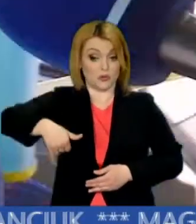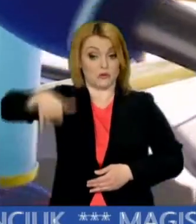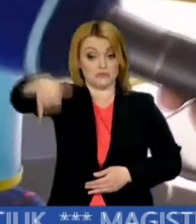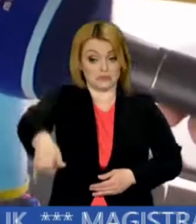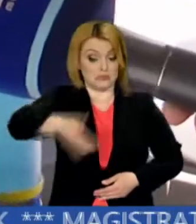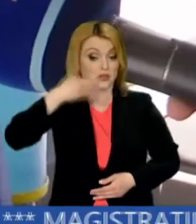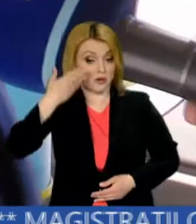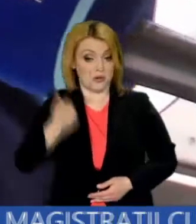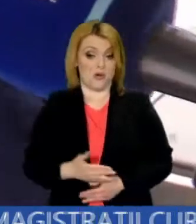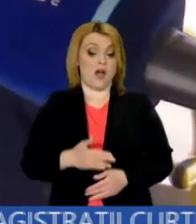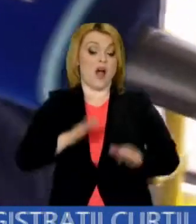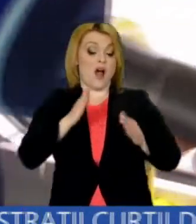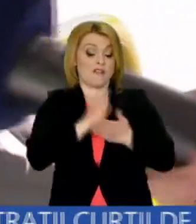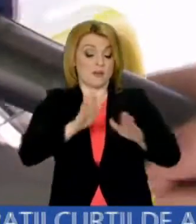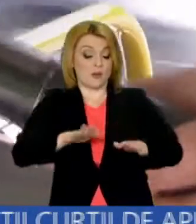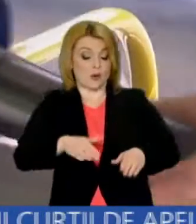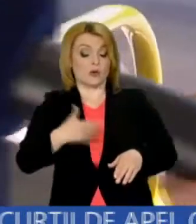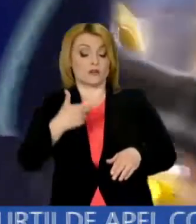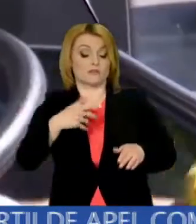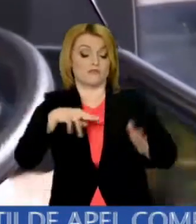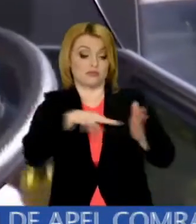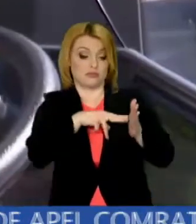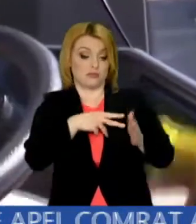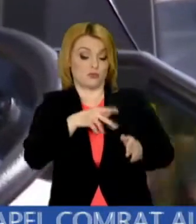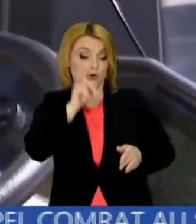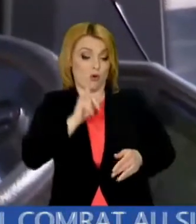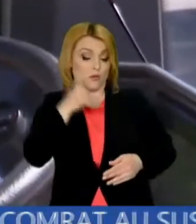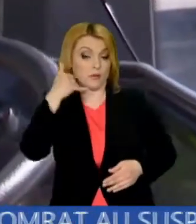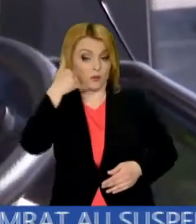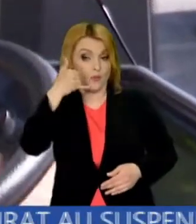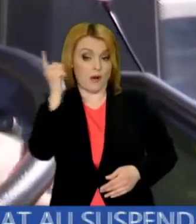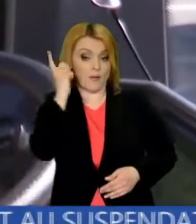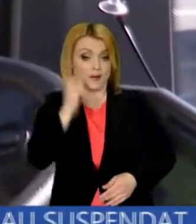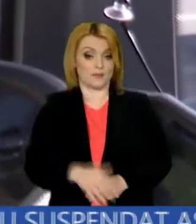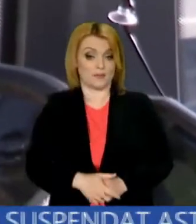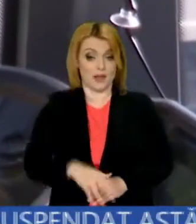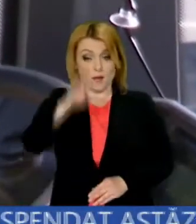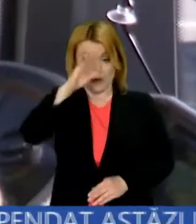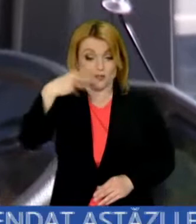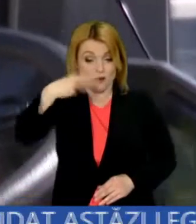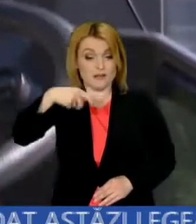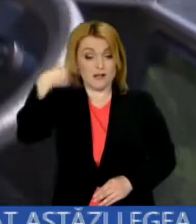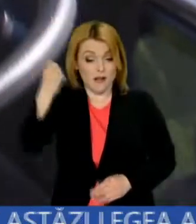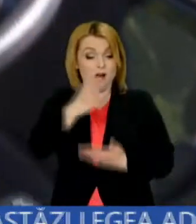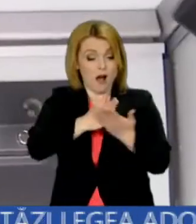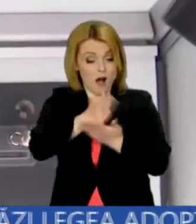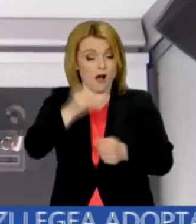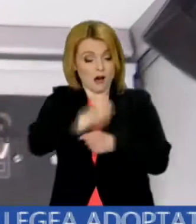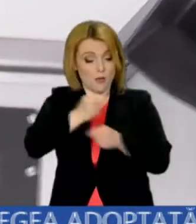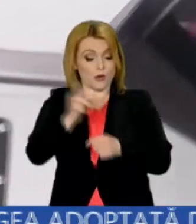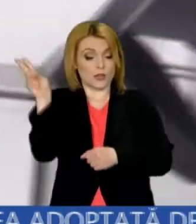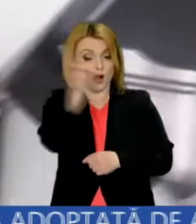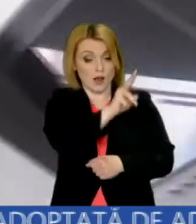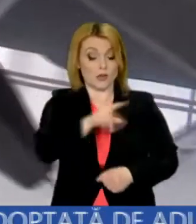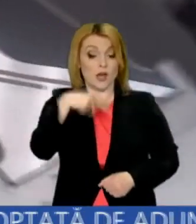încărcătoare. Sunt niște troleibuse noi, comode. Sunt 30 de ani de când Gheorghe Bivol este șofer de troleibuz. Bărbatul